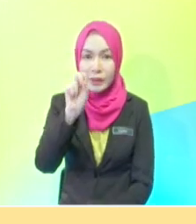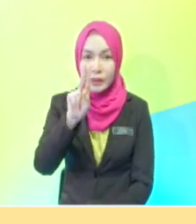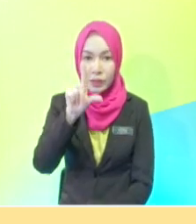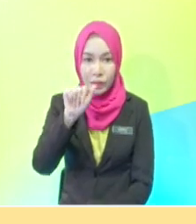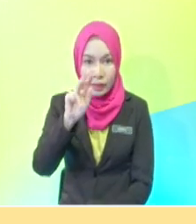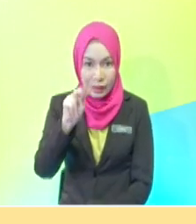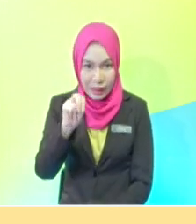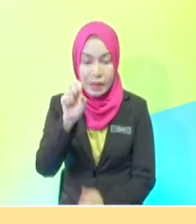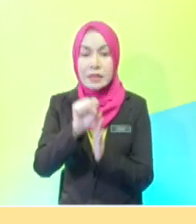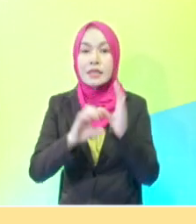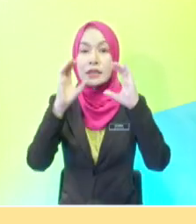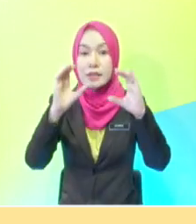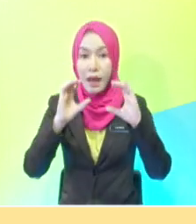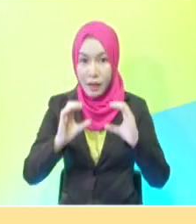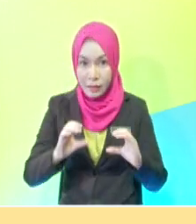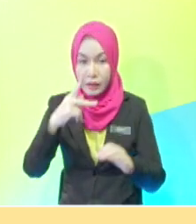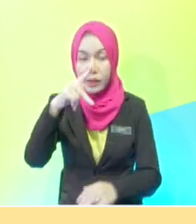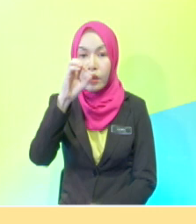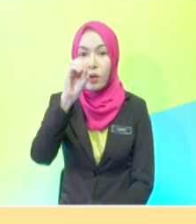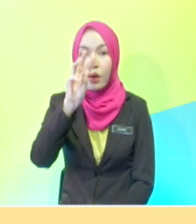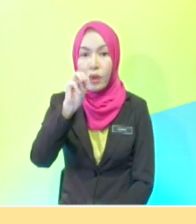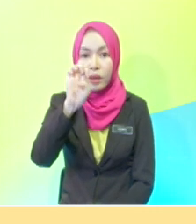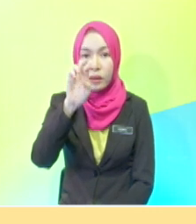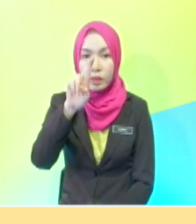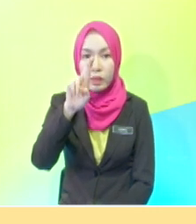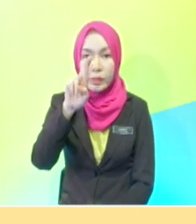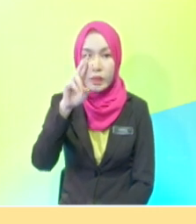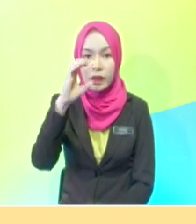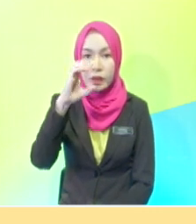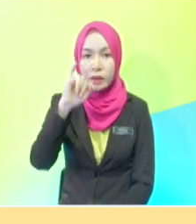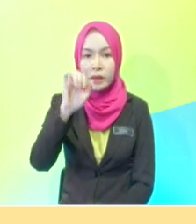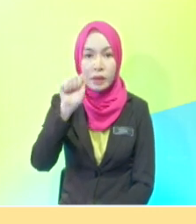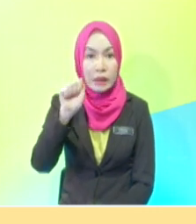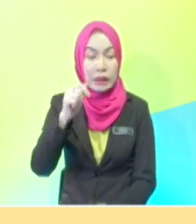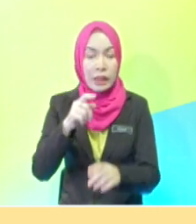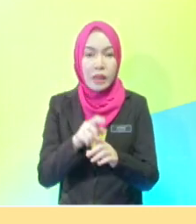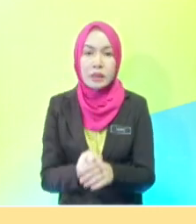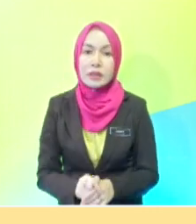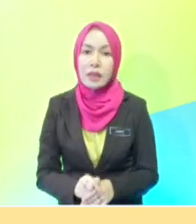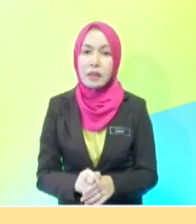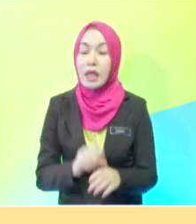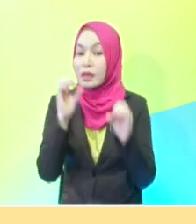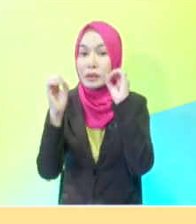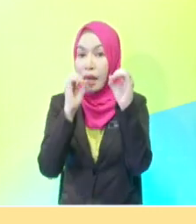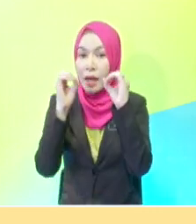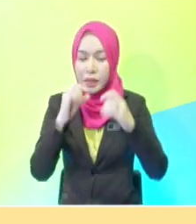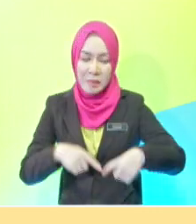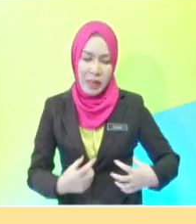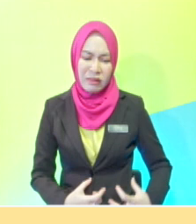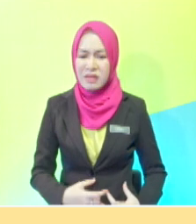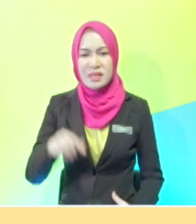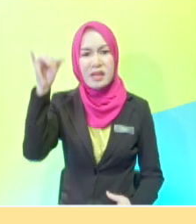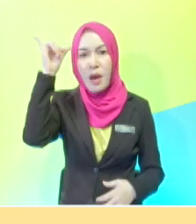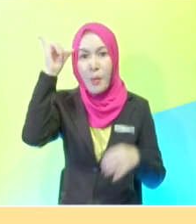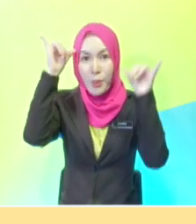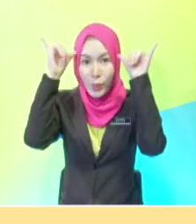promotion tape menggunakan pankreas babi ataupun lembut oke yang mana tadi mulainya Kita akan ambil